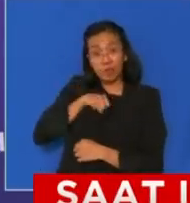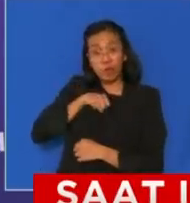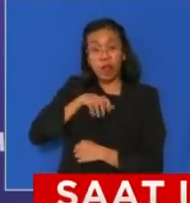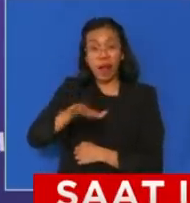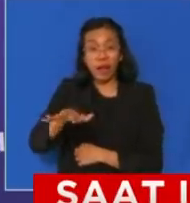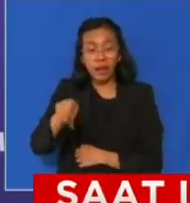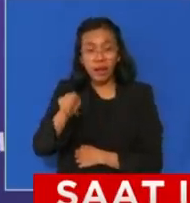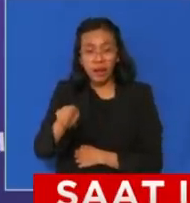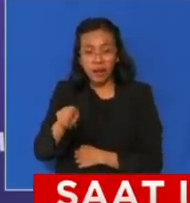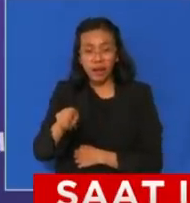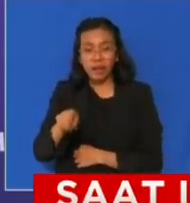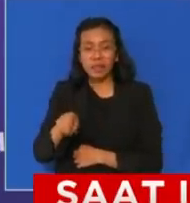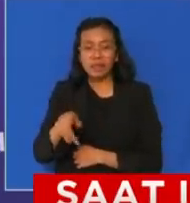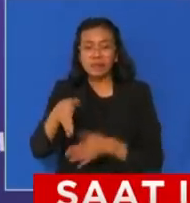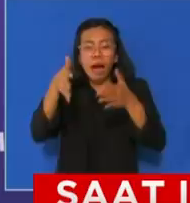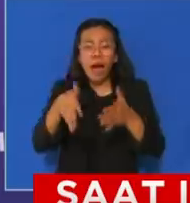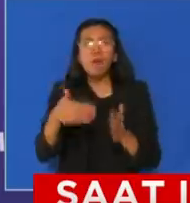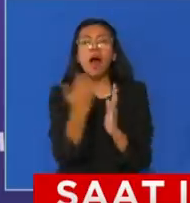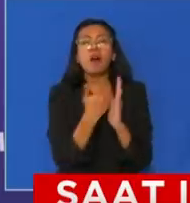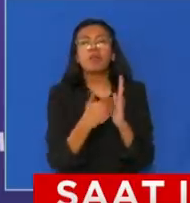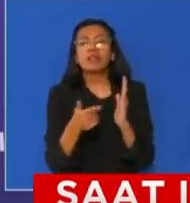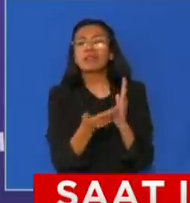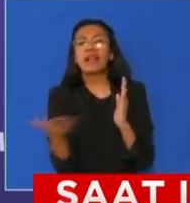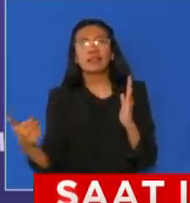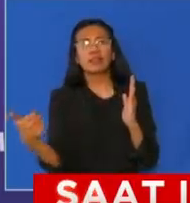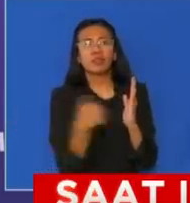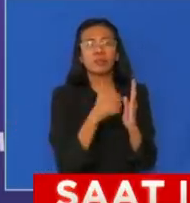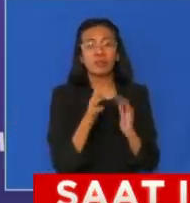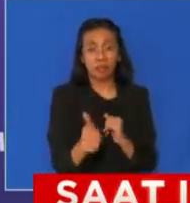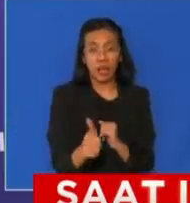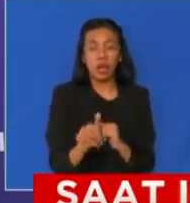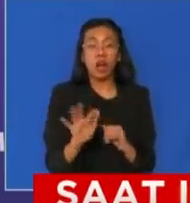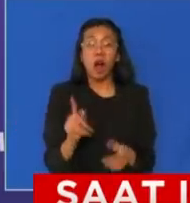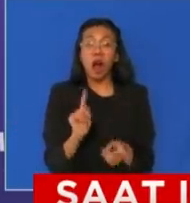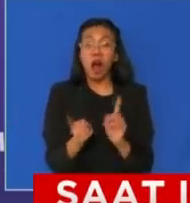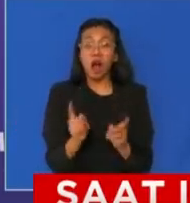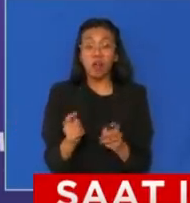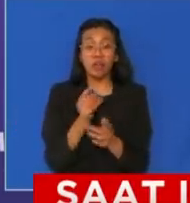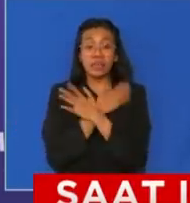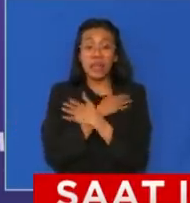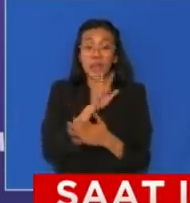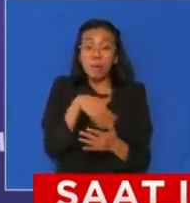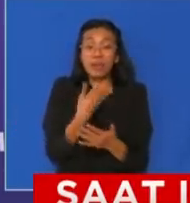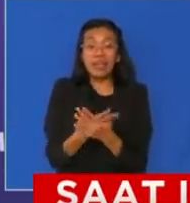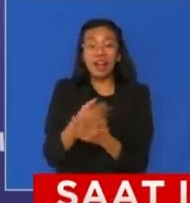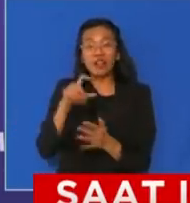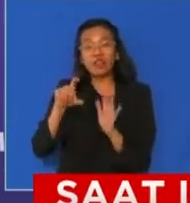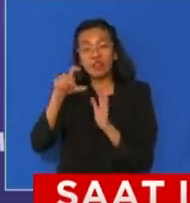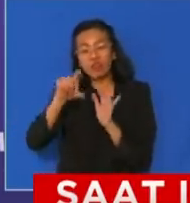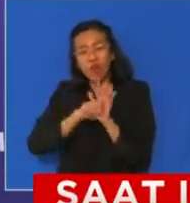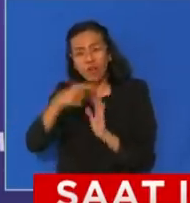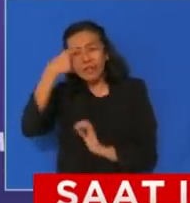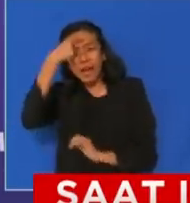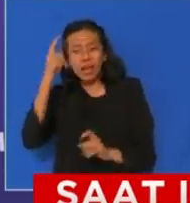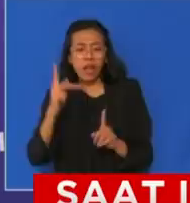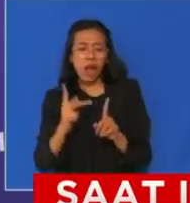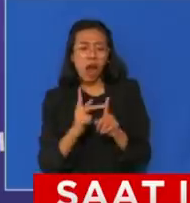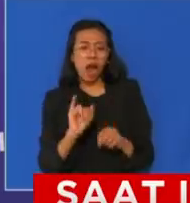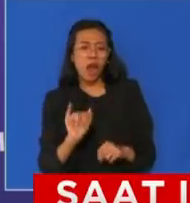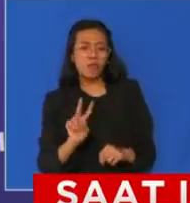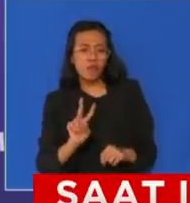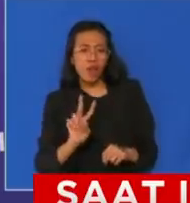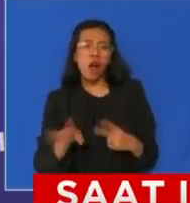hari yang sama juga kita lakukan apabila jenazah itu meninggal karena HIV AIDS karena Hepatitis